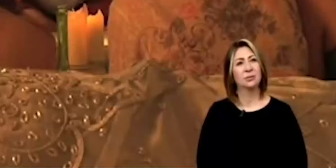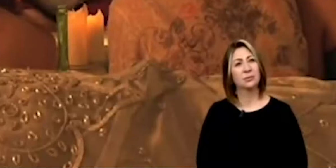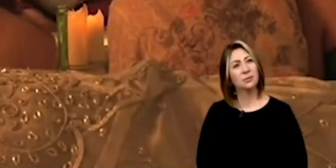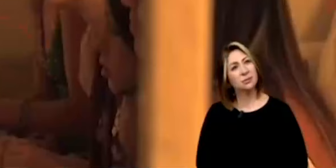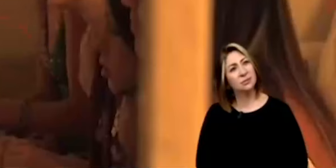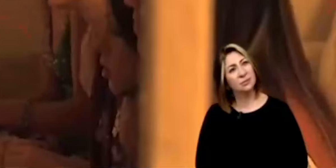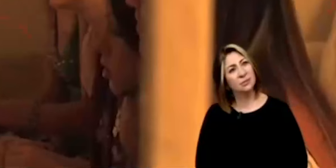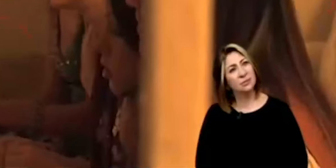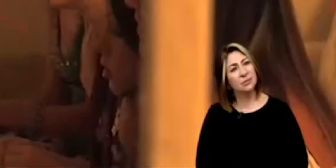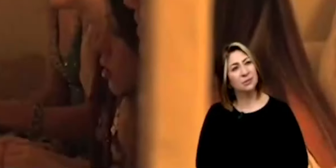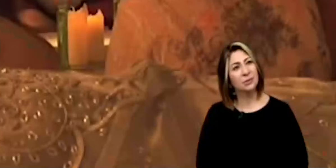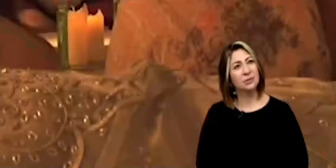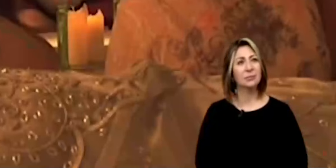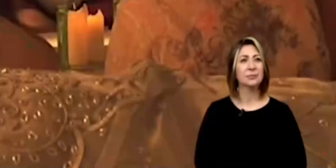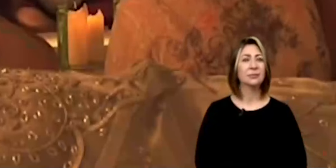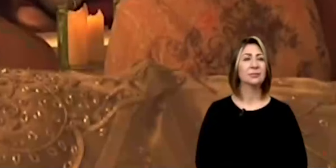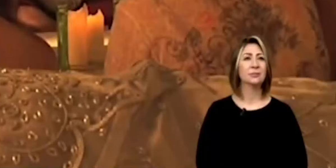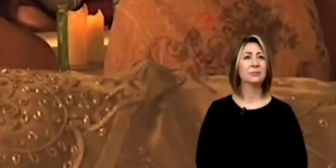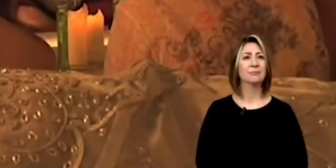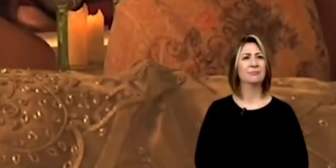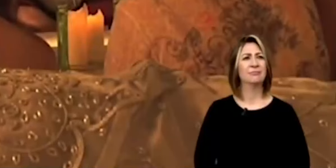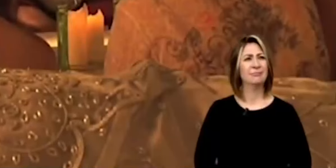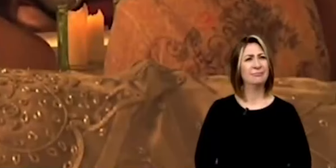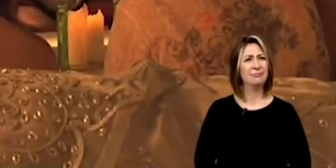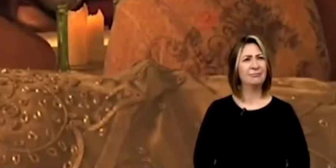someone else? How? How?